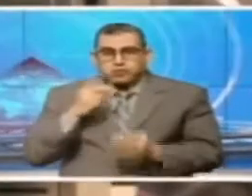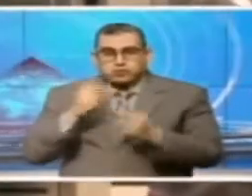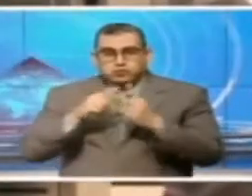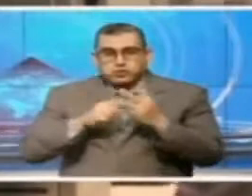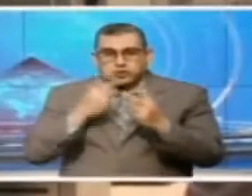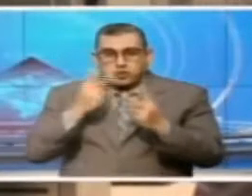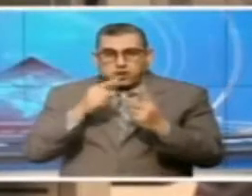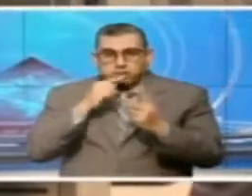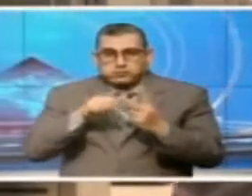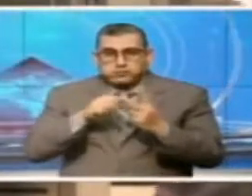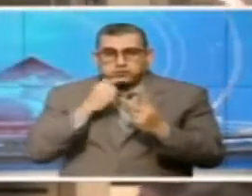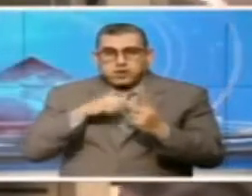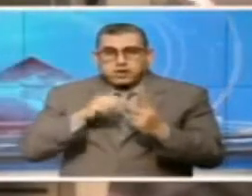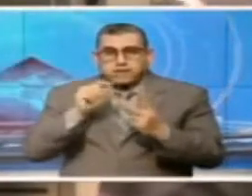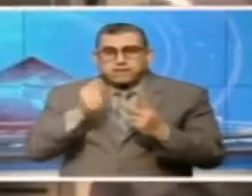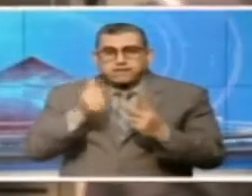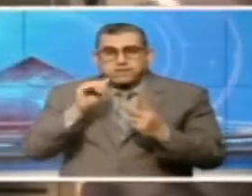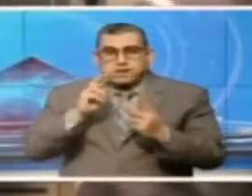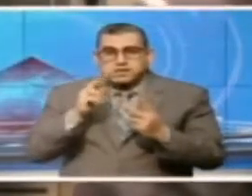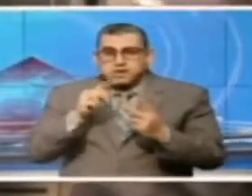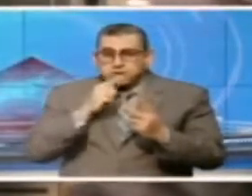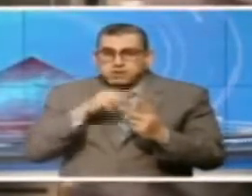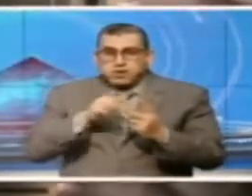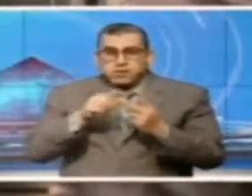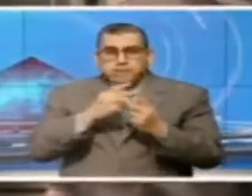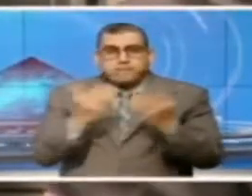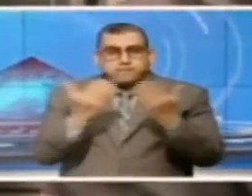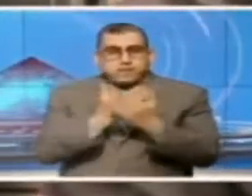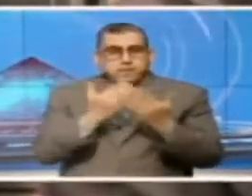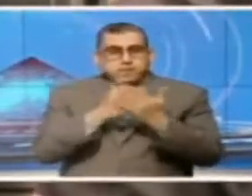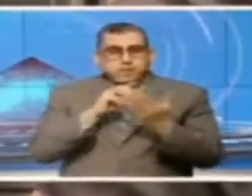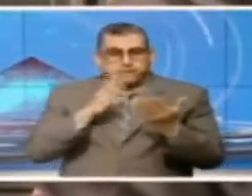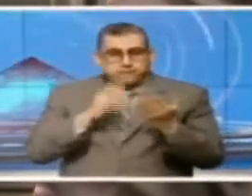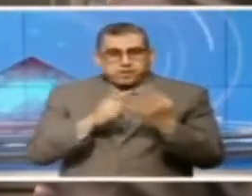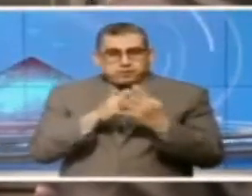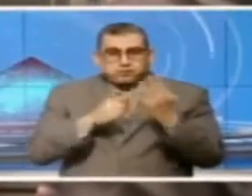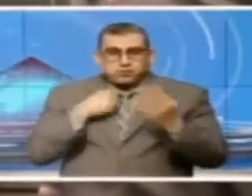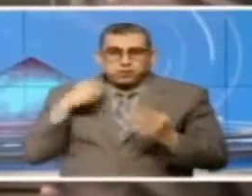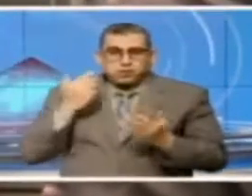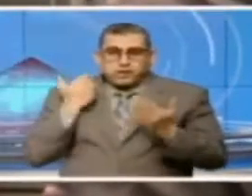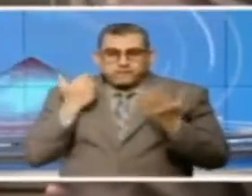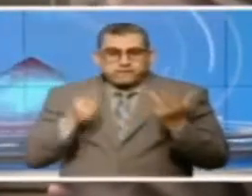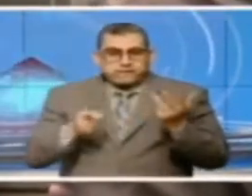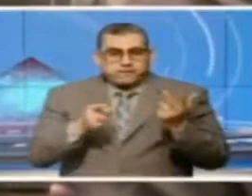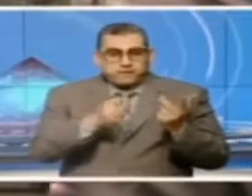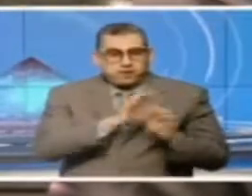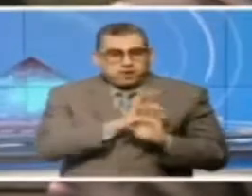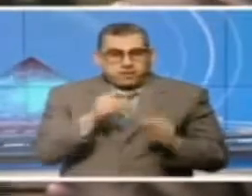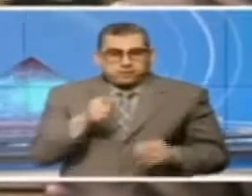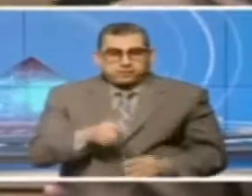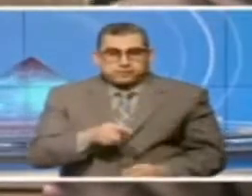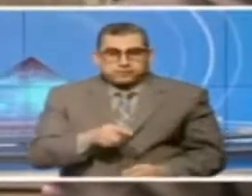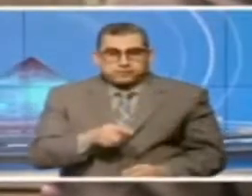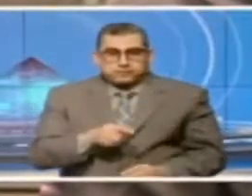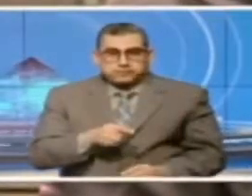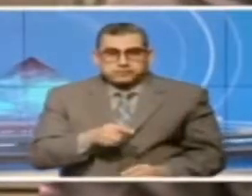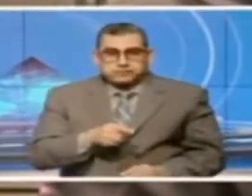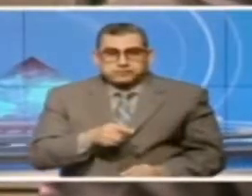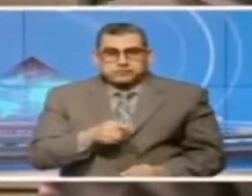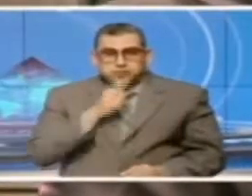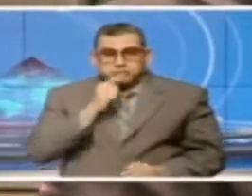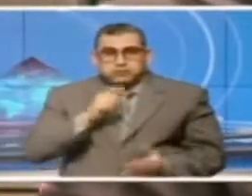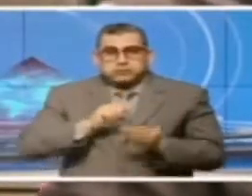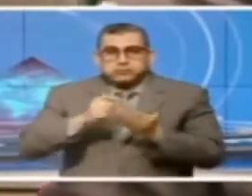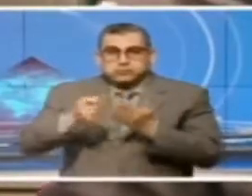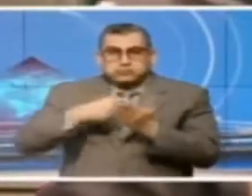أو موديرنا أو فايزر، دي البدائل اللي ممكن ناخدها وإحنا موفرينها، الوزارة موفراها الحمد لله. رسائل كتيرة